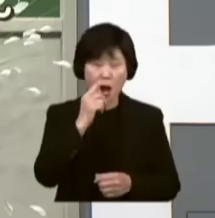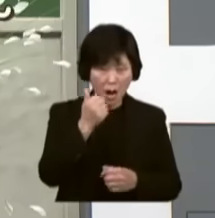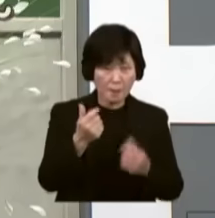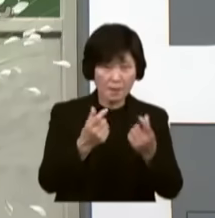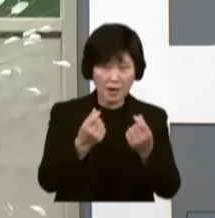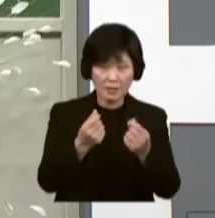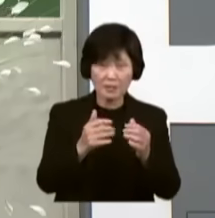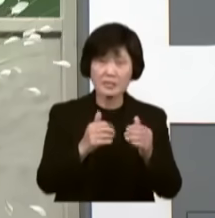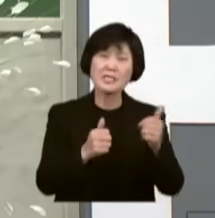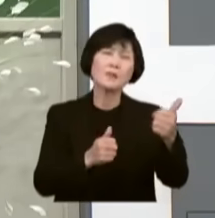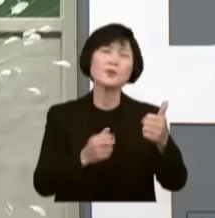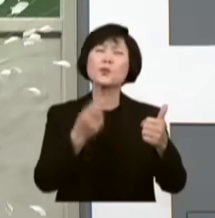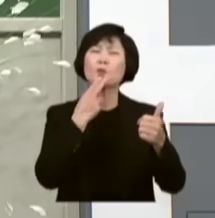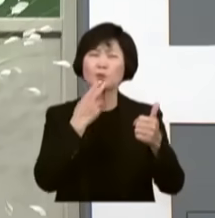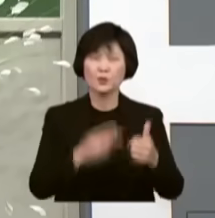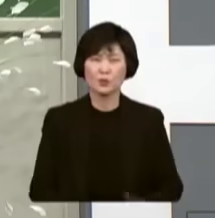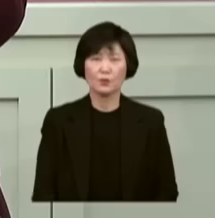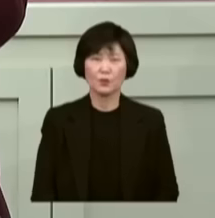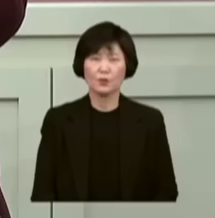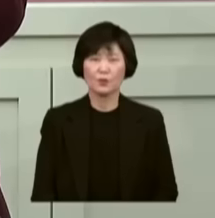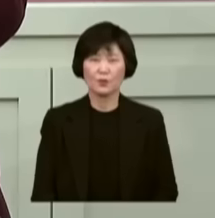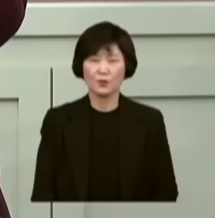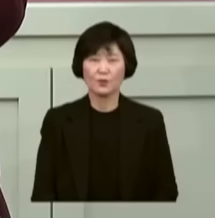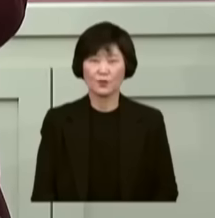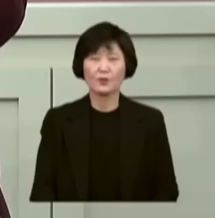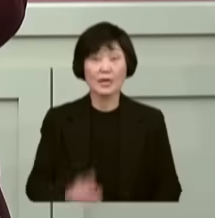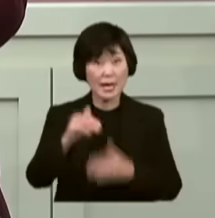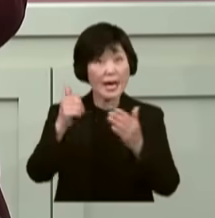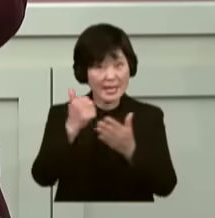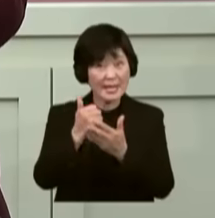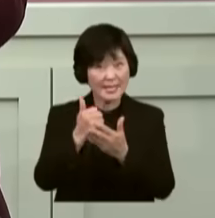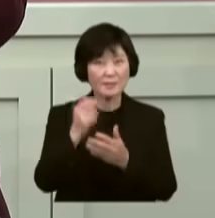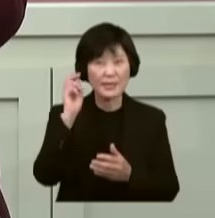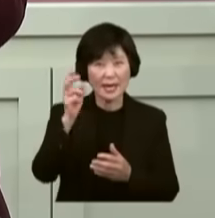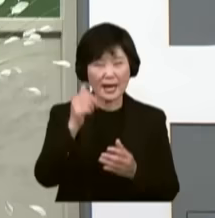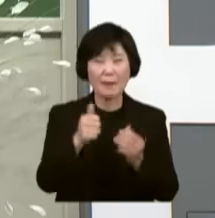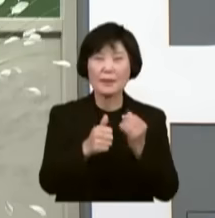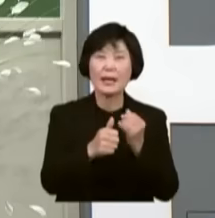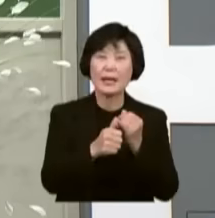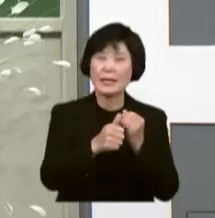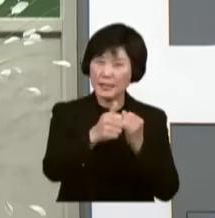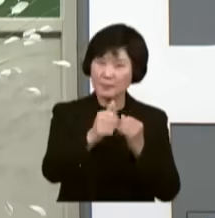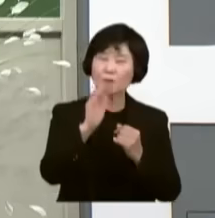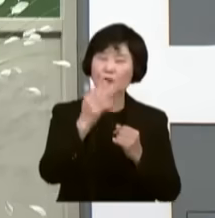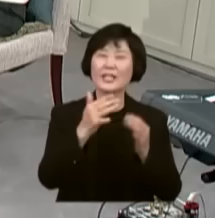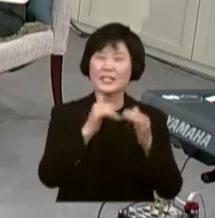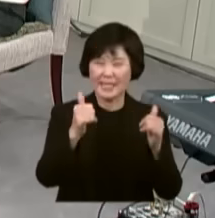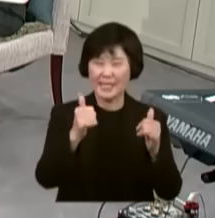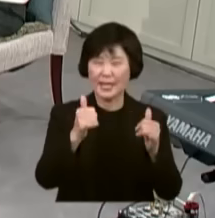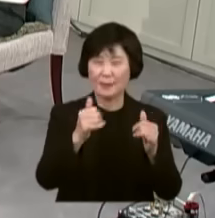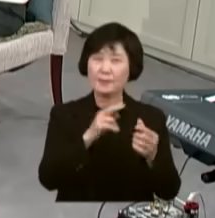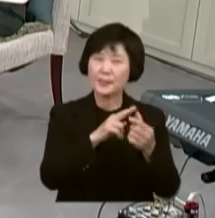그러니까요. 그러나 이게 또 짝을 지어 주시겠지. 이제 주님이 이제 짝을 지어 주시고 떠나 보내야 되니까. 왜